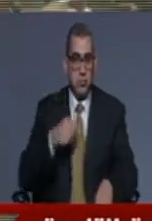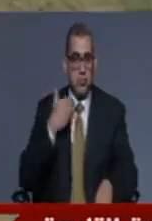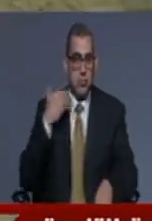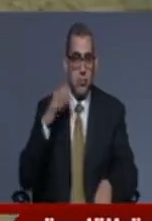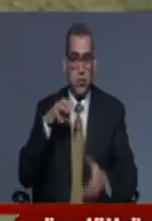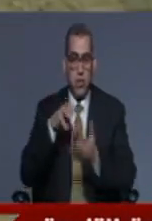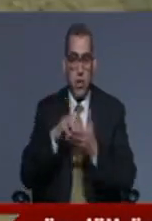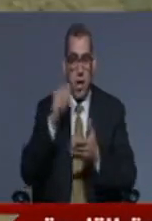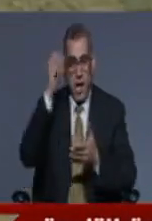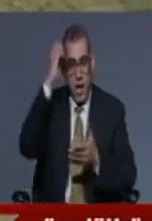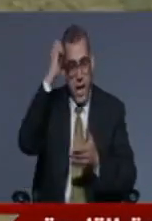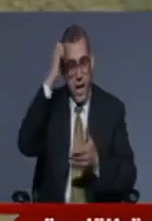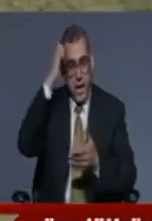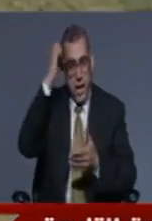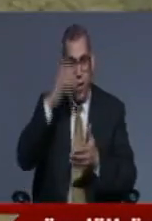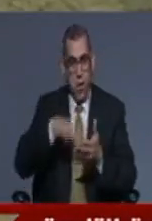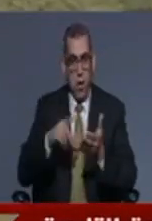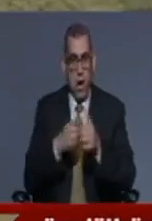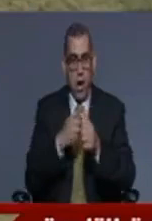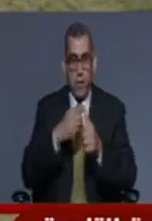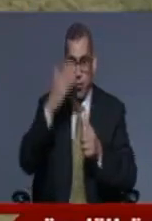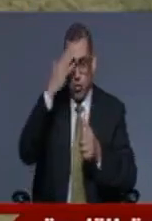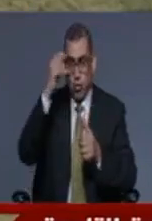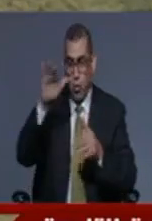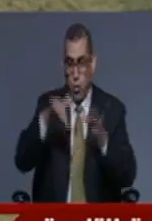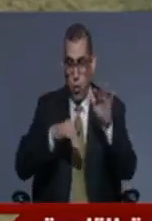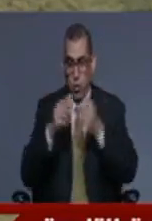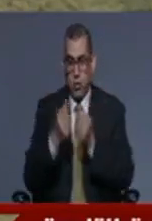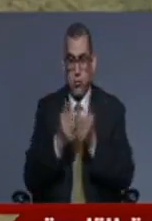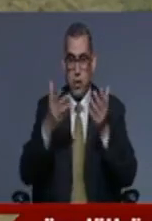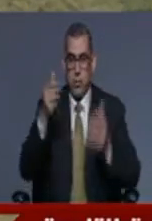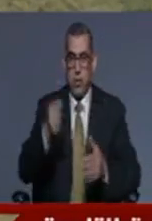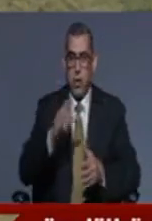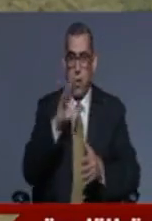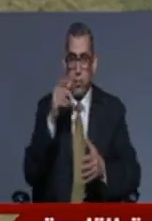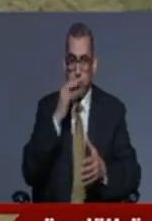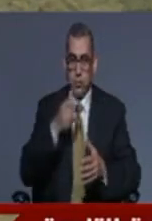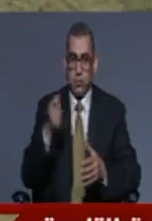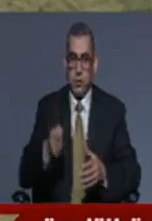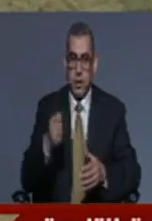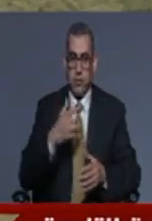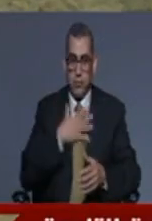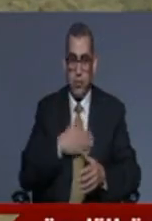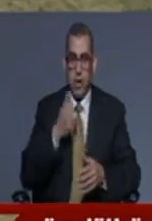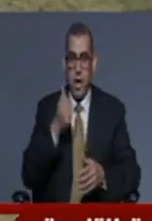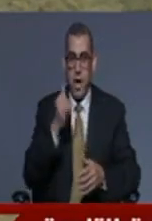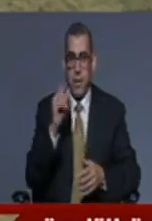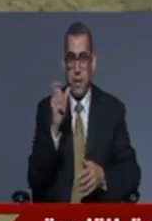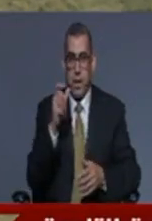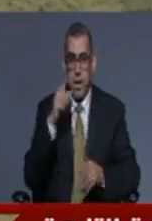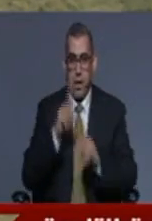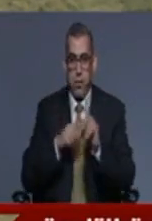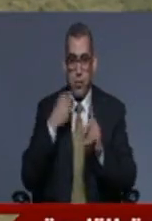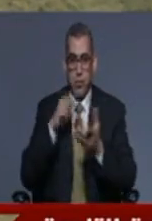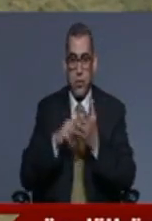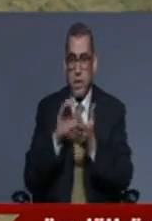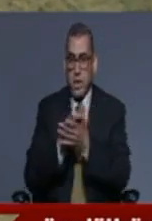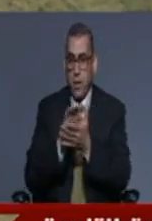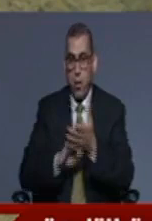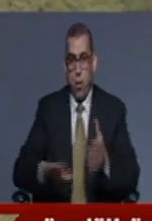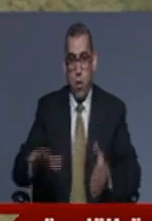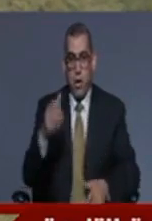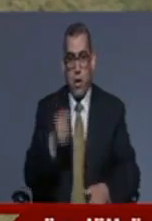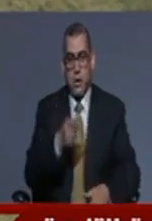للغاية. أرحب بكم جميعا، معاليكم، معالي السادة الوزراء والأصدقاء من مختلف